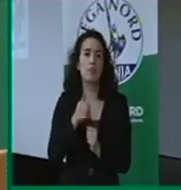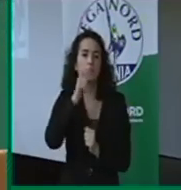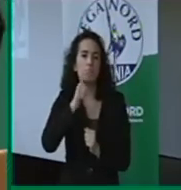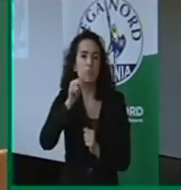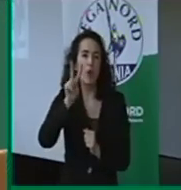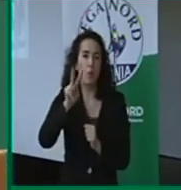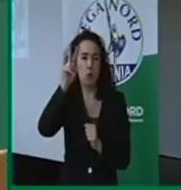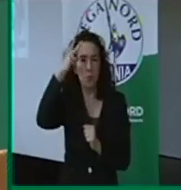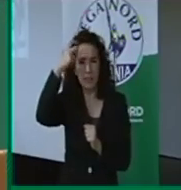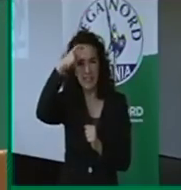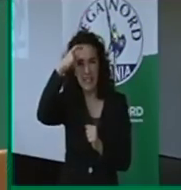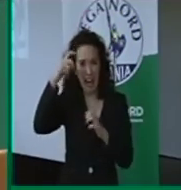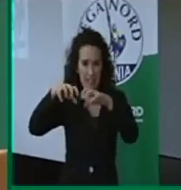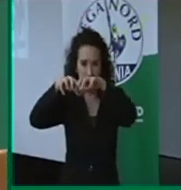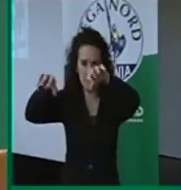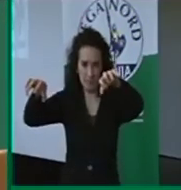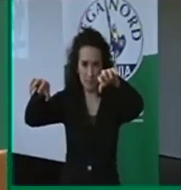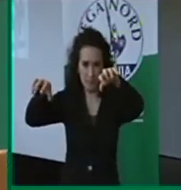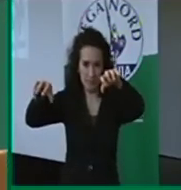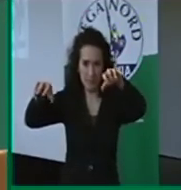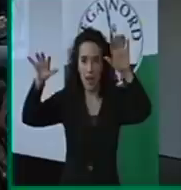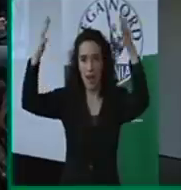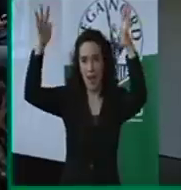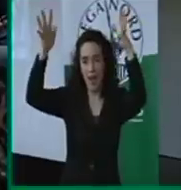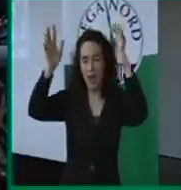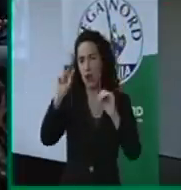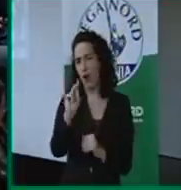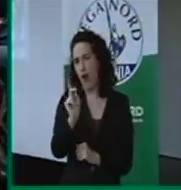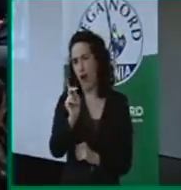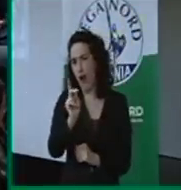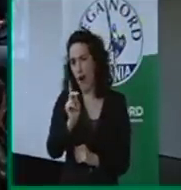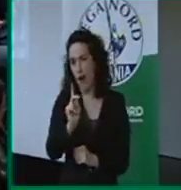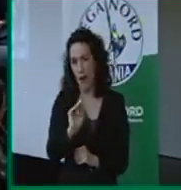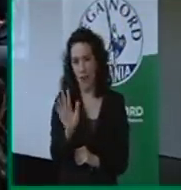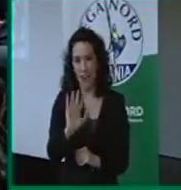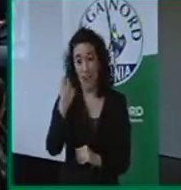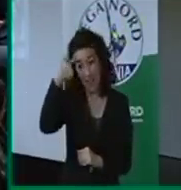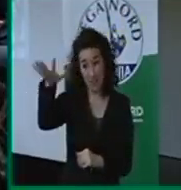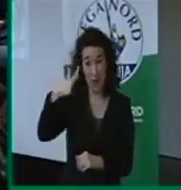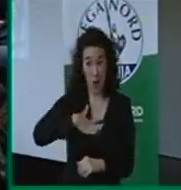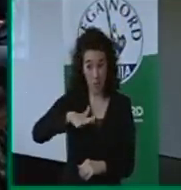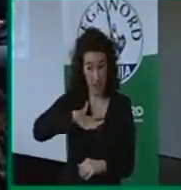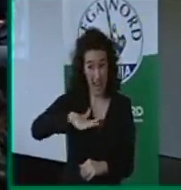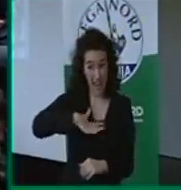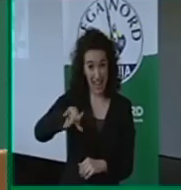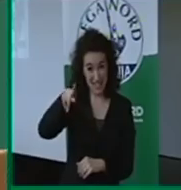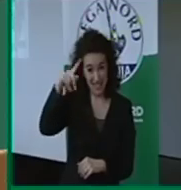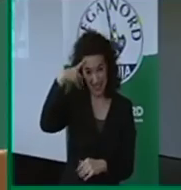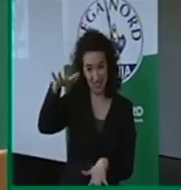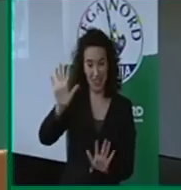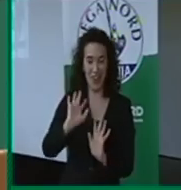indipendenti simili ognuno No ma attenzione so che vi piace idea senza